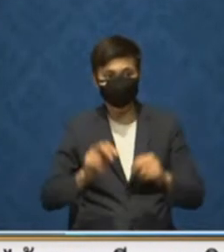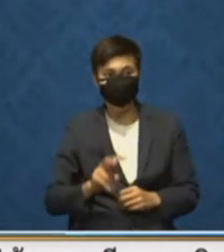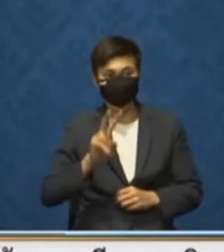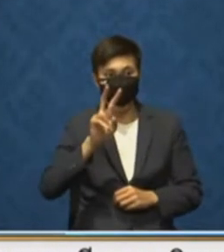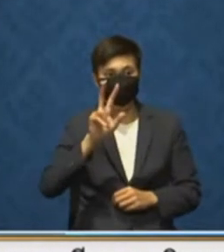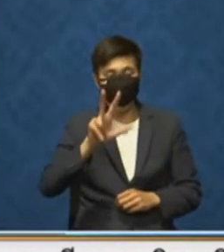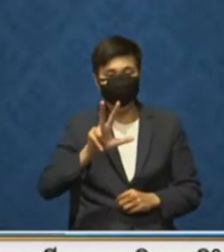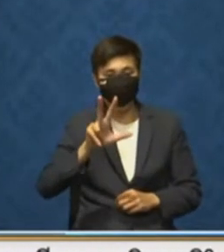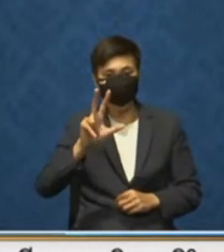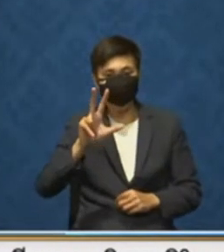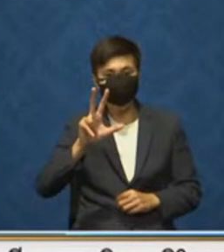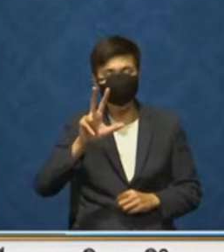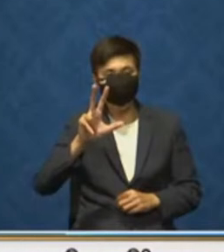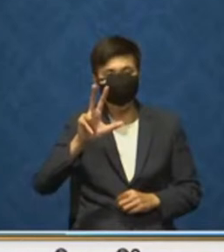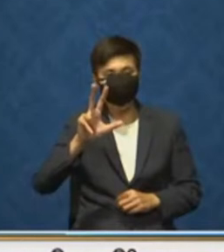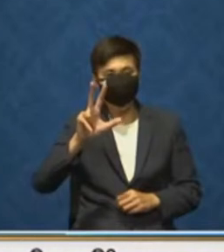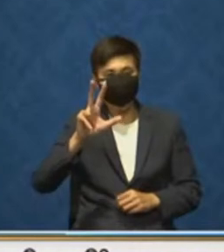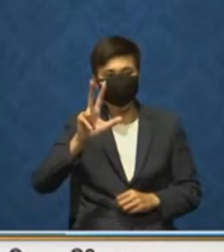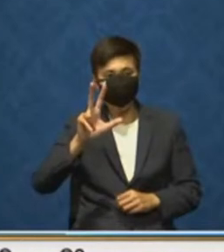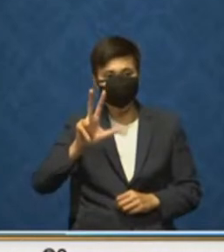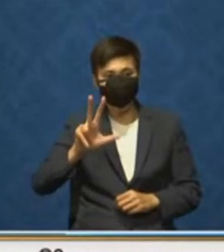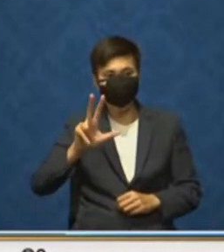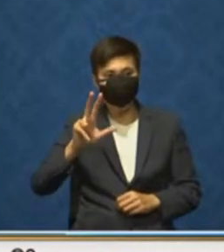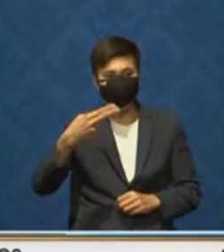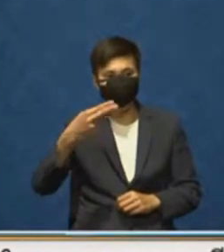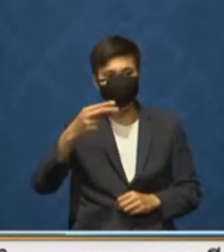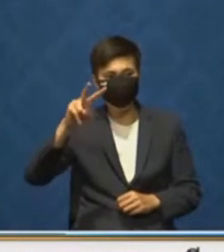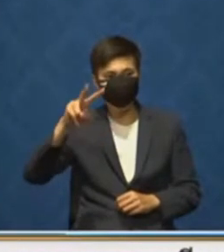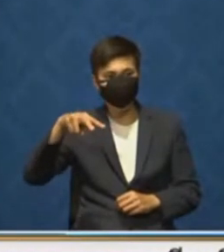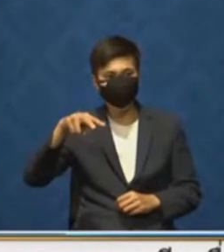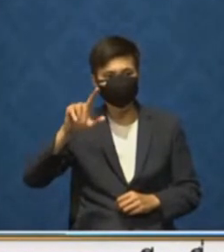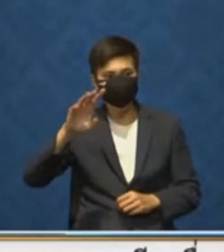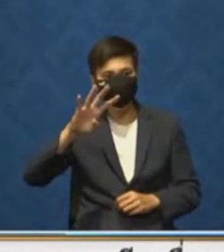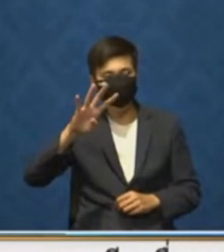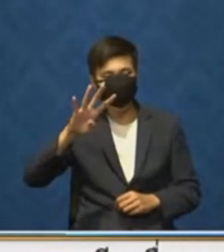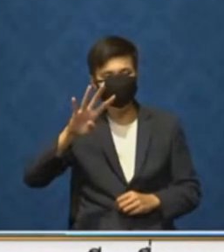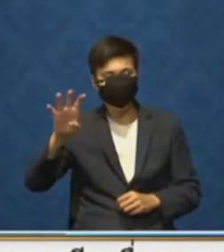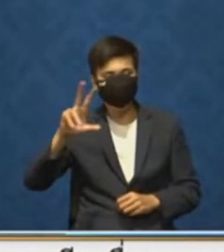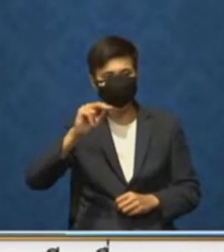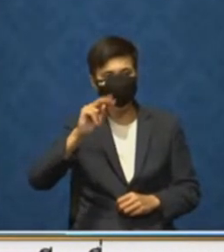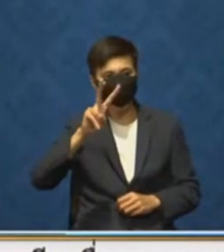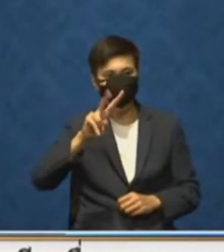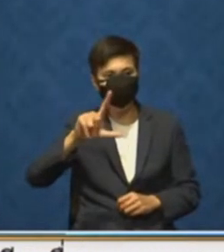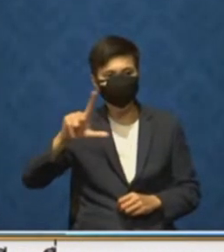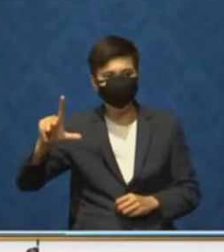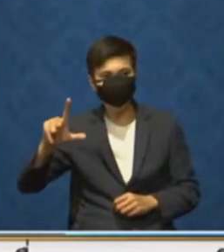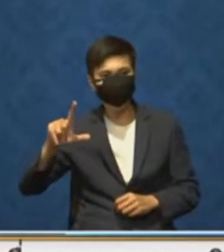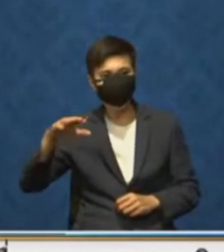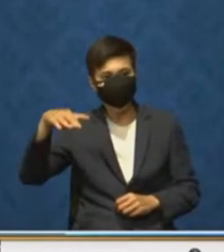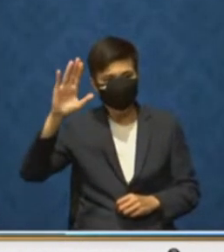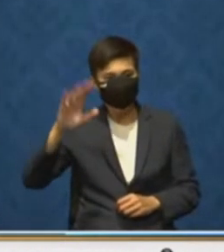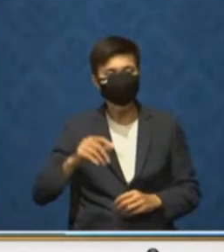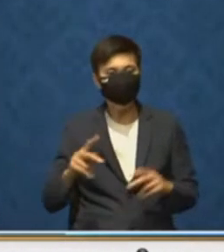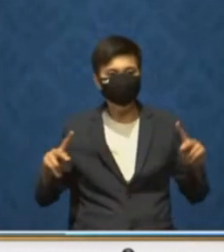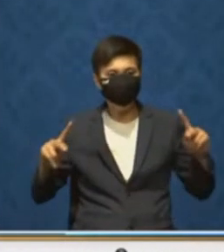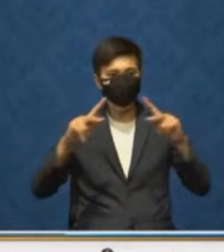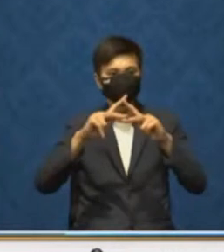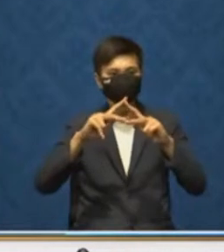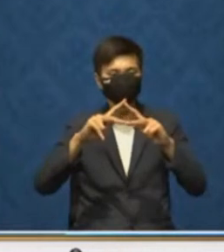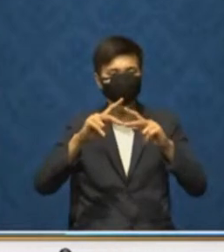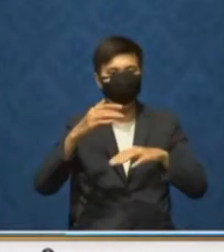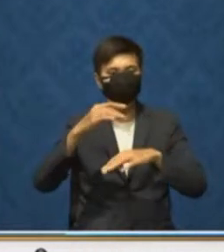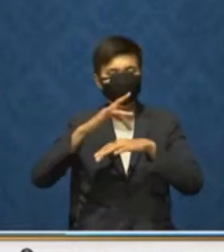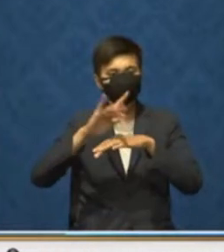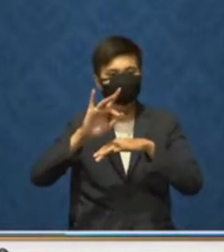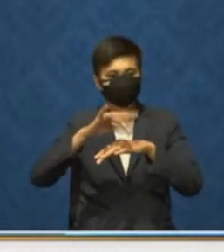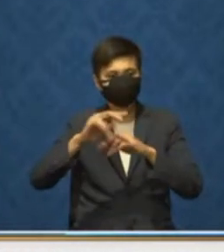อย่างที่ท่านเข้าใจนะแต่กระทรวงพาณิชย์ก็นั่งดูแลที่อ้างจากจนตั้ง 7ปีล้านคนก็ช่วงปั๊บหน้าที่ดู